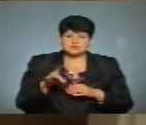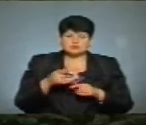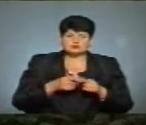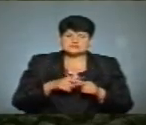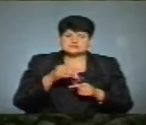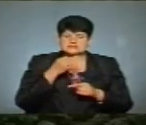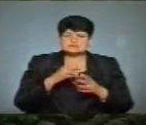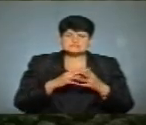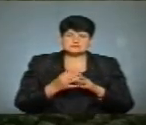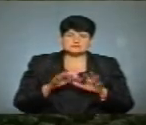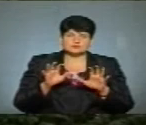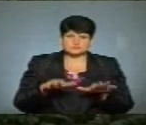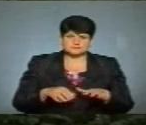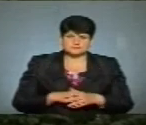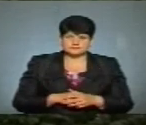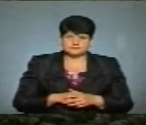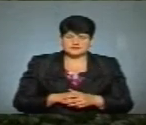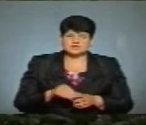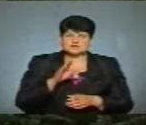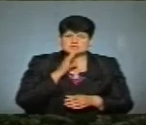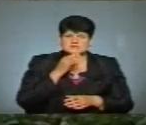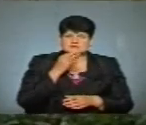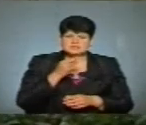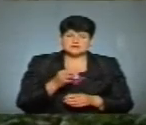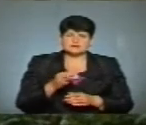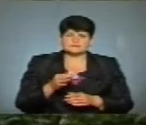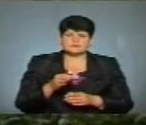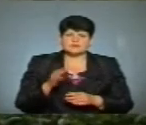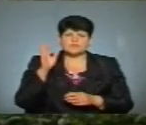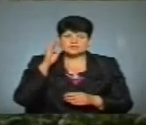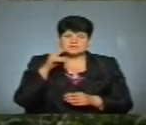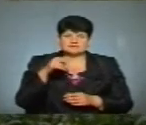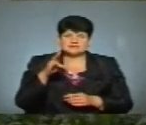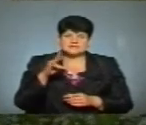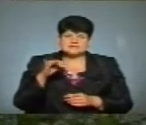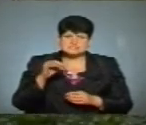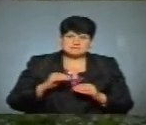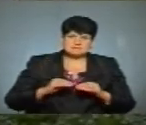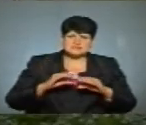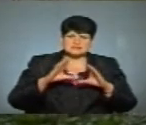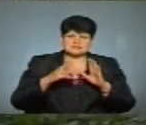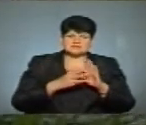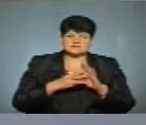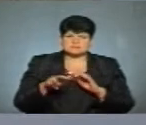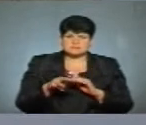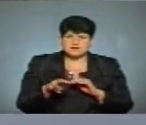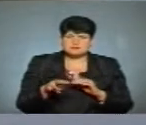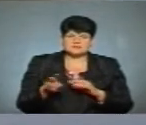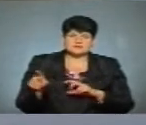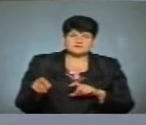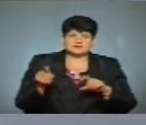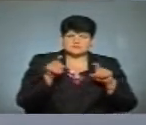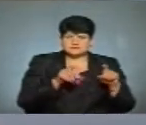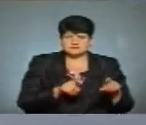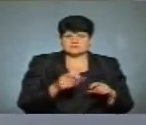розповіла сільська голова Леся Грицак. Жінка розповіла, вода в Дністрі в їхньому селі піднялася на 8 метрів. Евакуювали